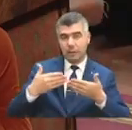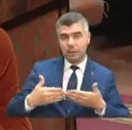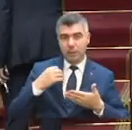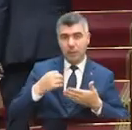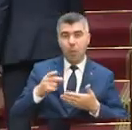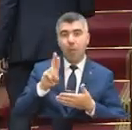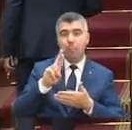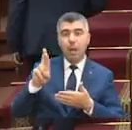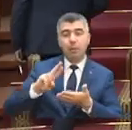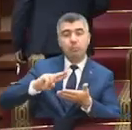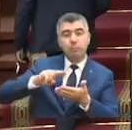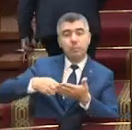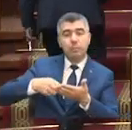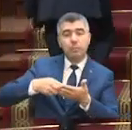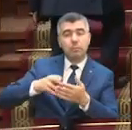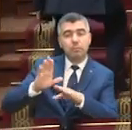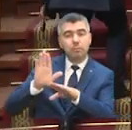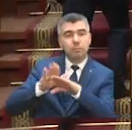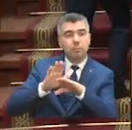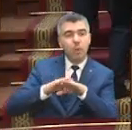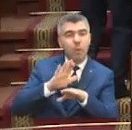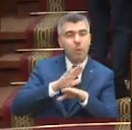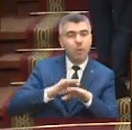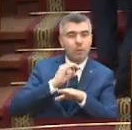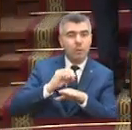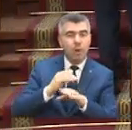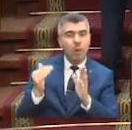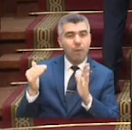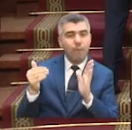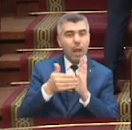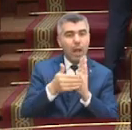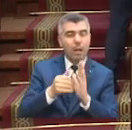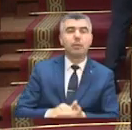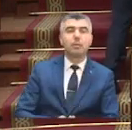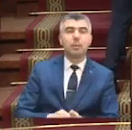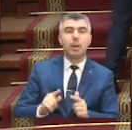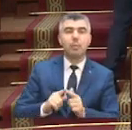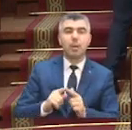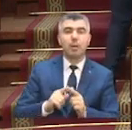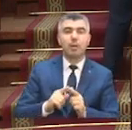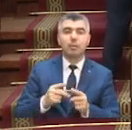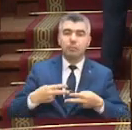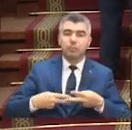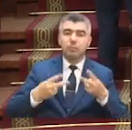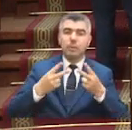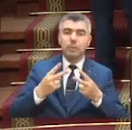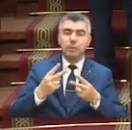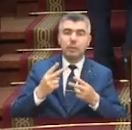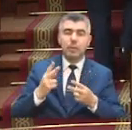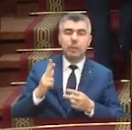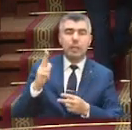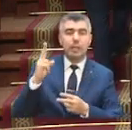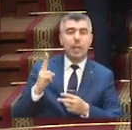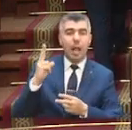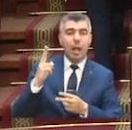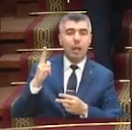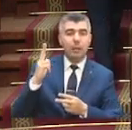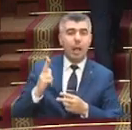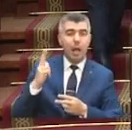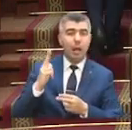السامية الأخيرة، تشرع الوزارة في تنفيذ البرنامج الجديد، واللي الميزانية